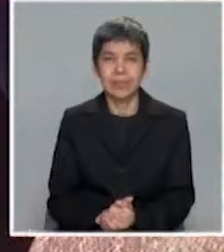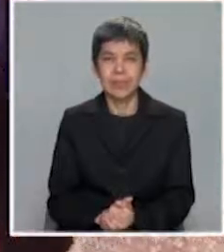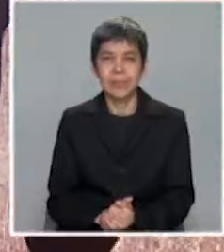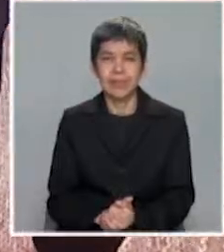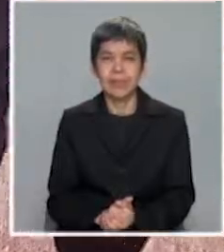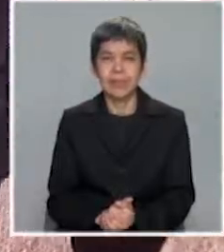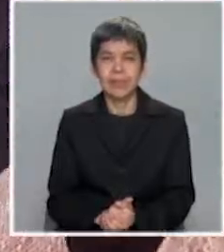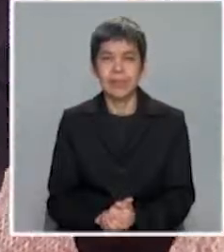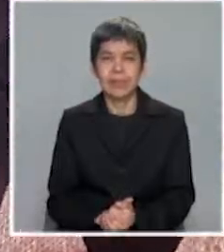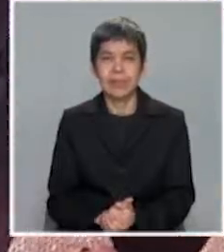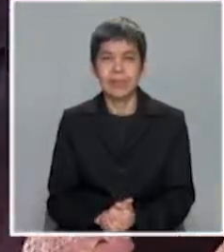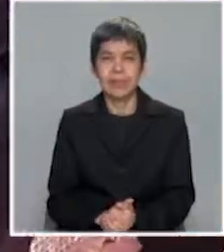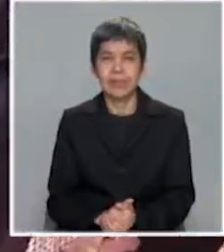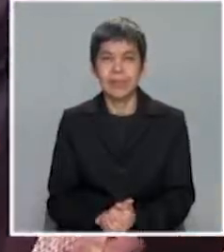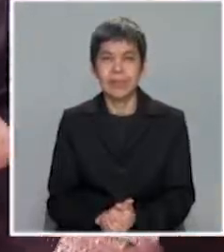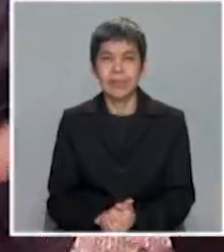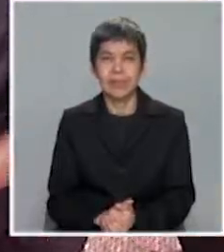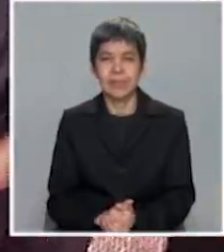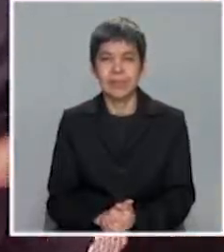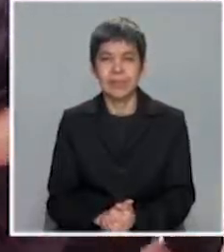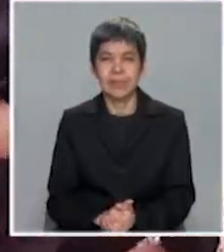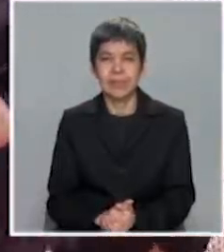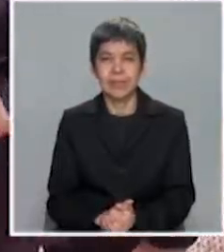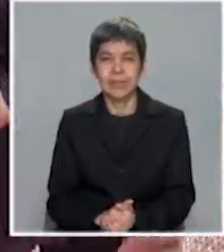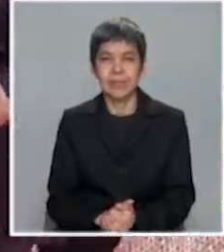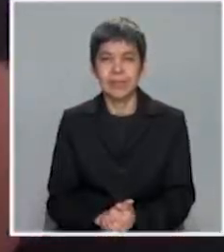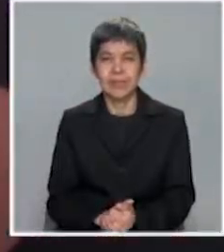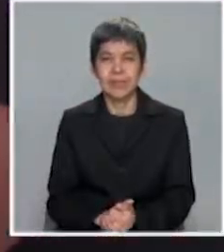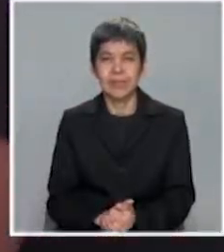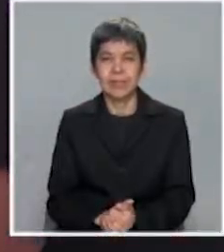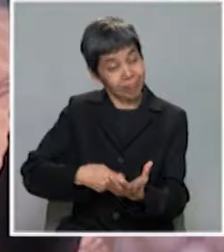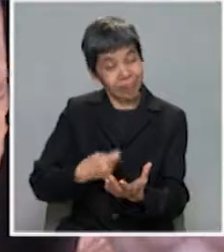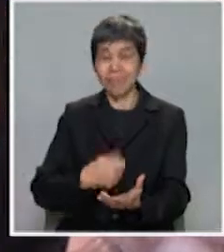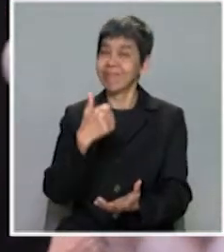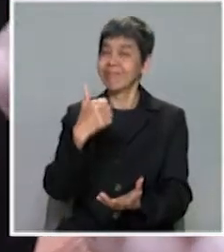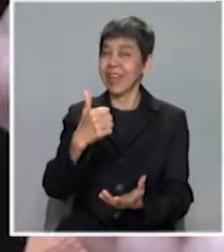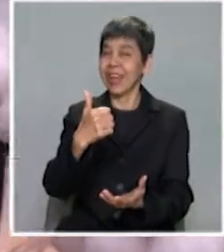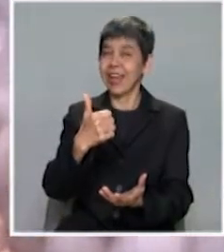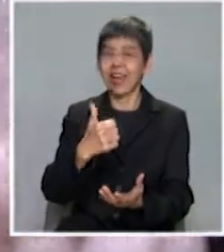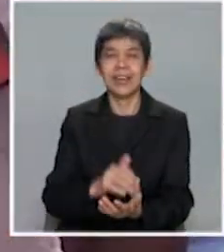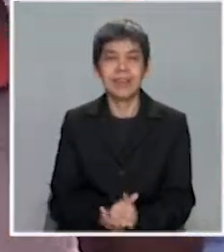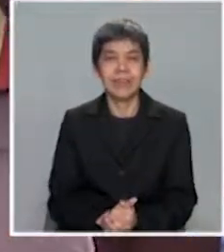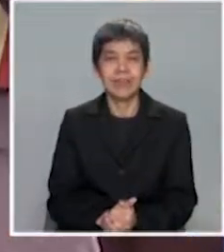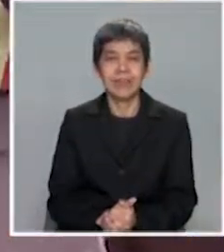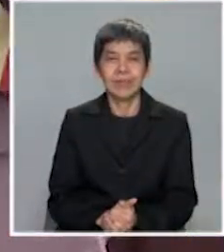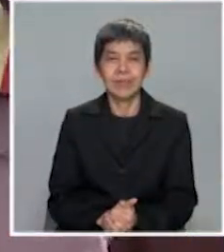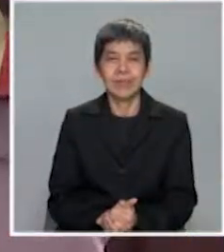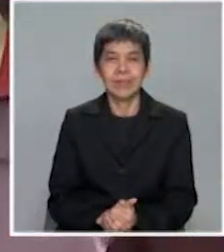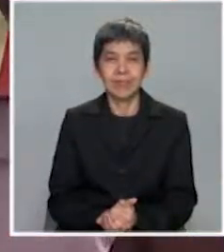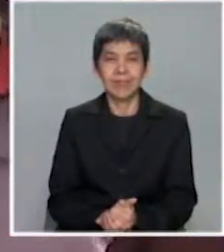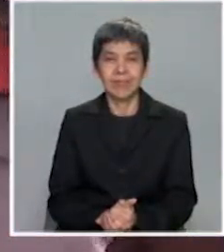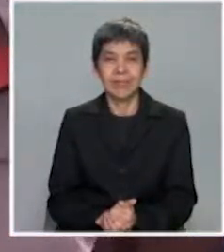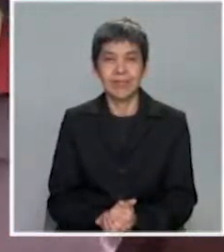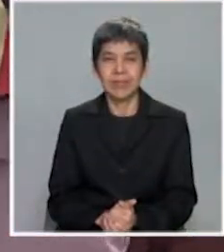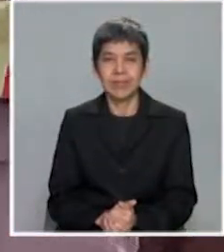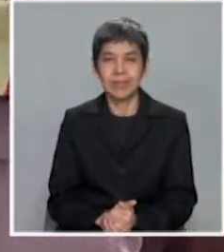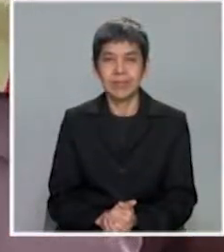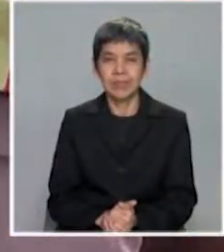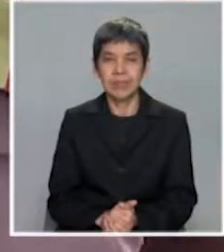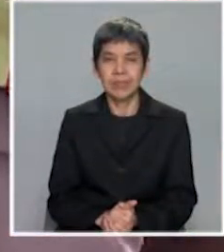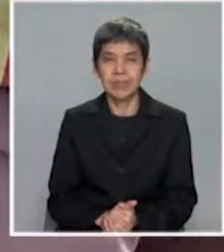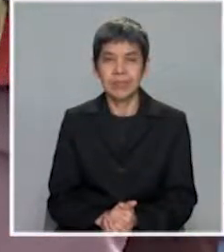ามีโปรยทานด้วยไข่เป็ดอ้าวรับไปดีนะยายอย่าเยี่ยงกันเดี๋ยวไข่แต